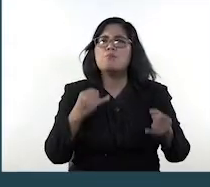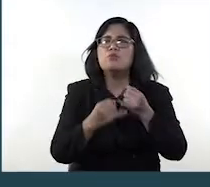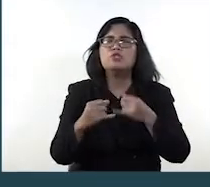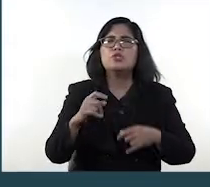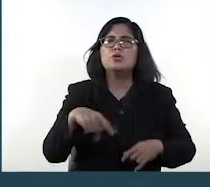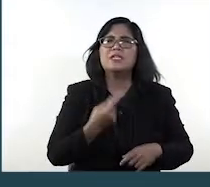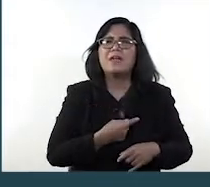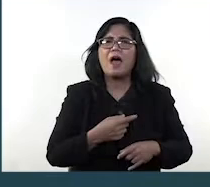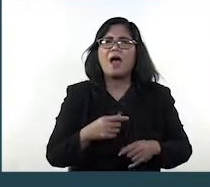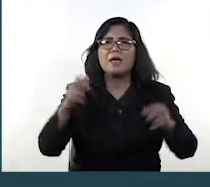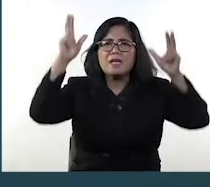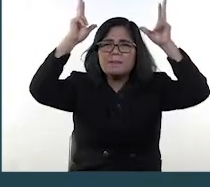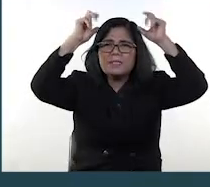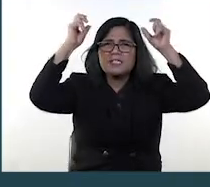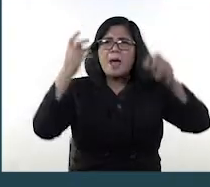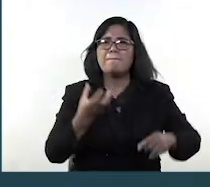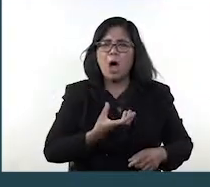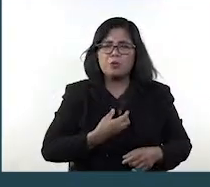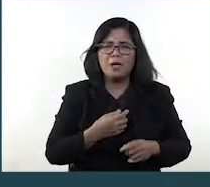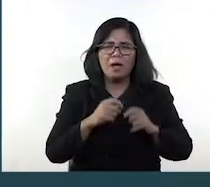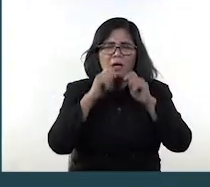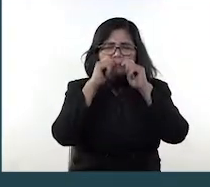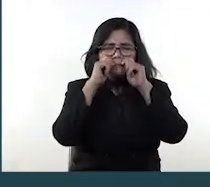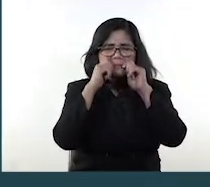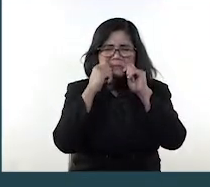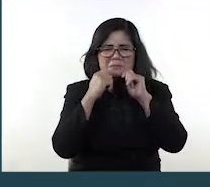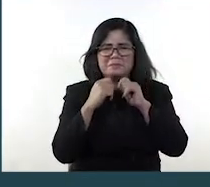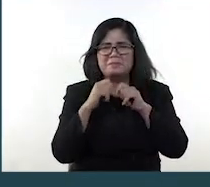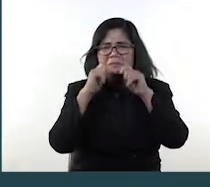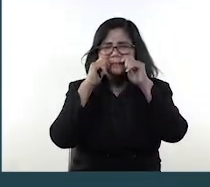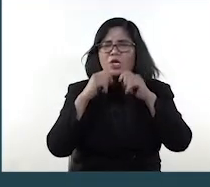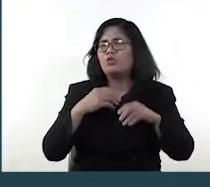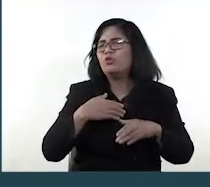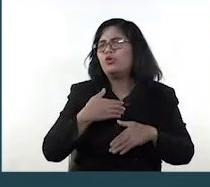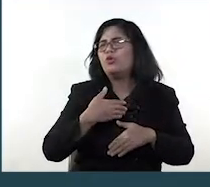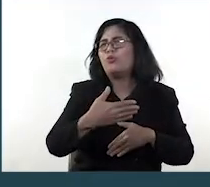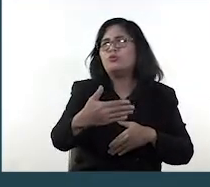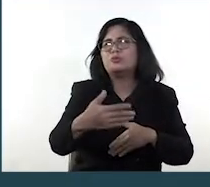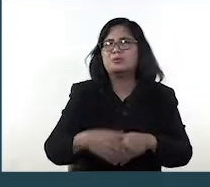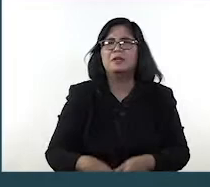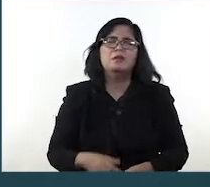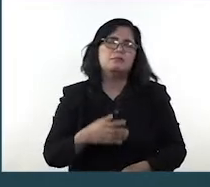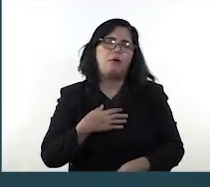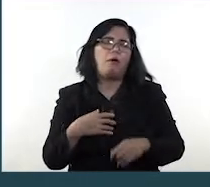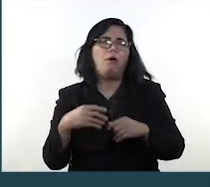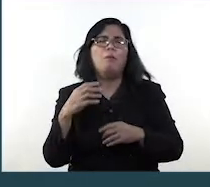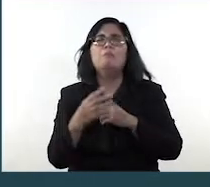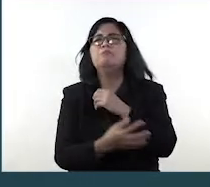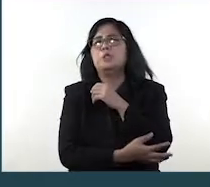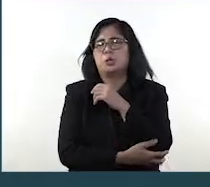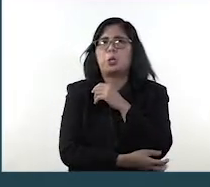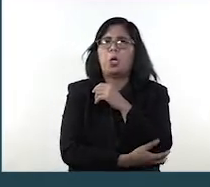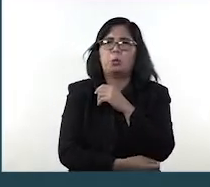masukin nasinya presiden kita apa bersedih dan hanya menyesali keadaan ini memang anak orang miskin